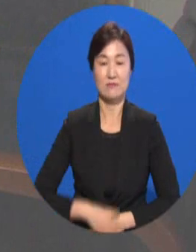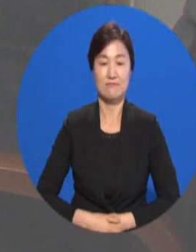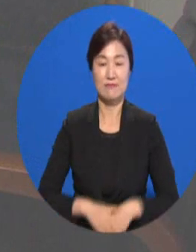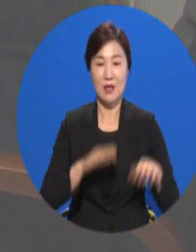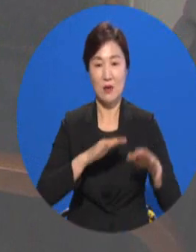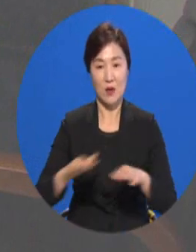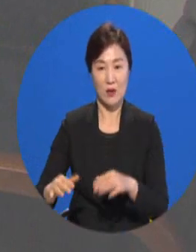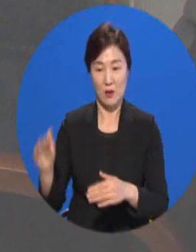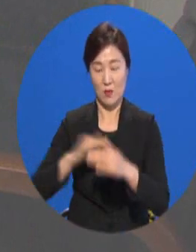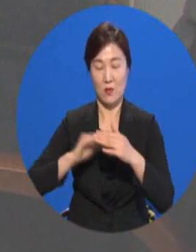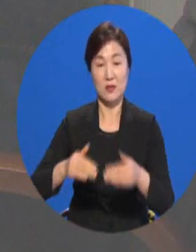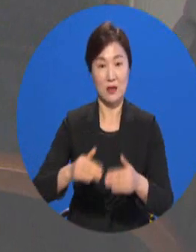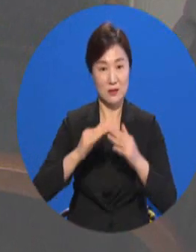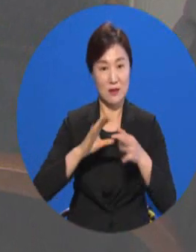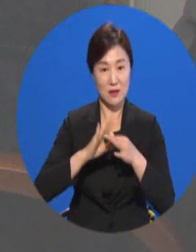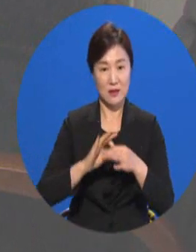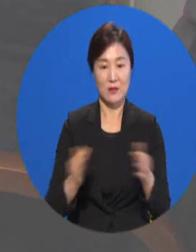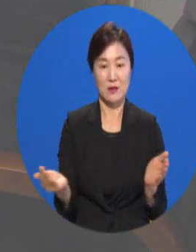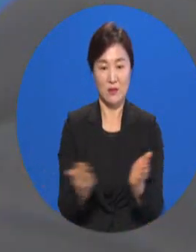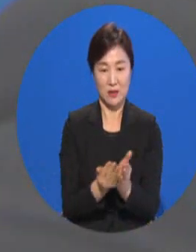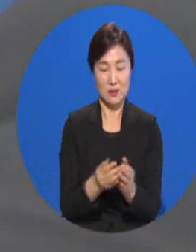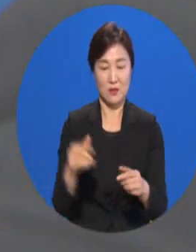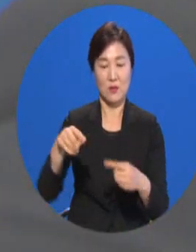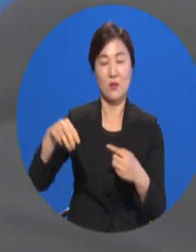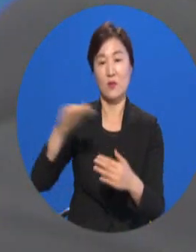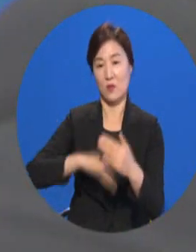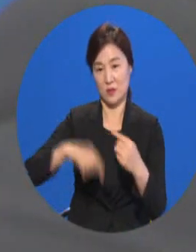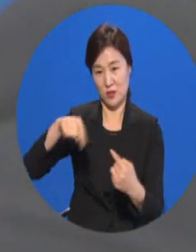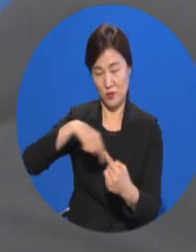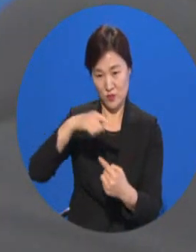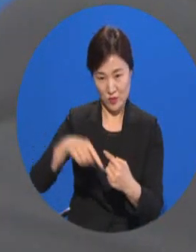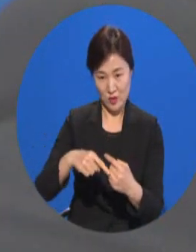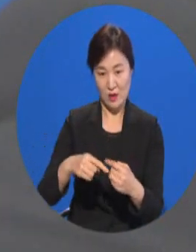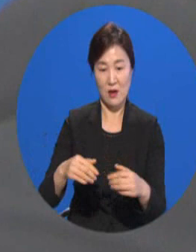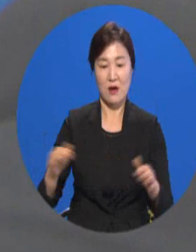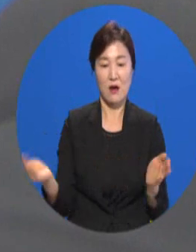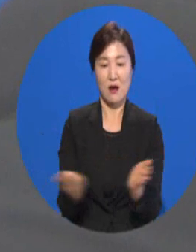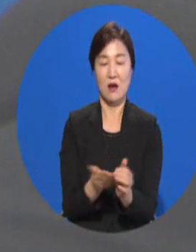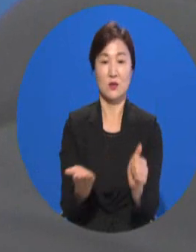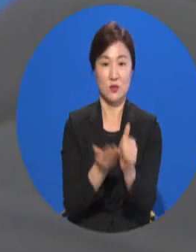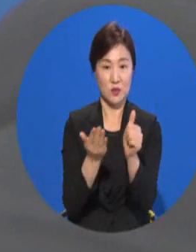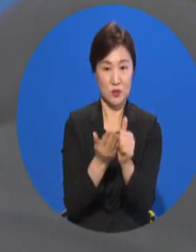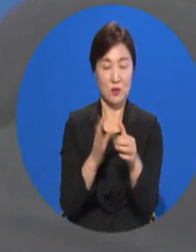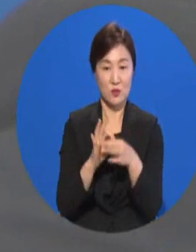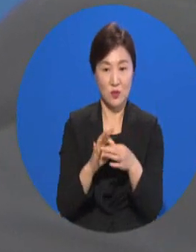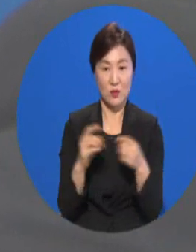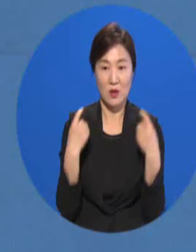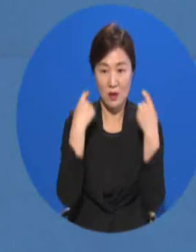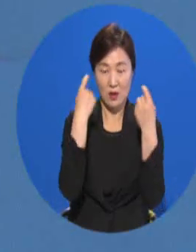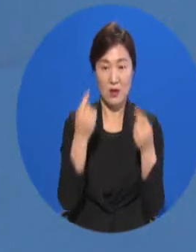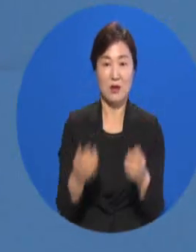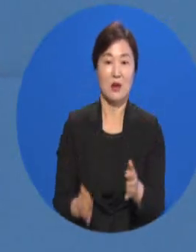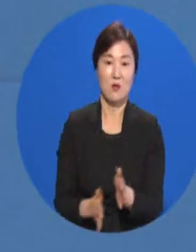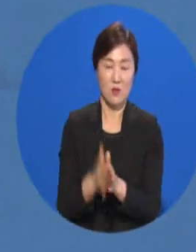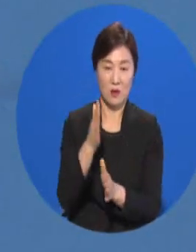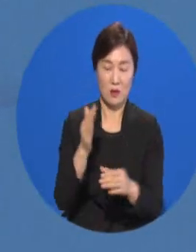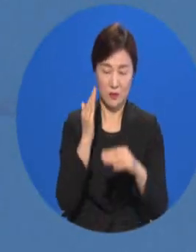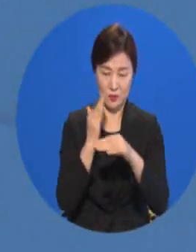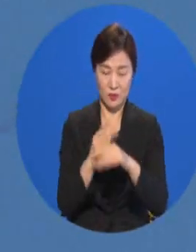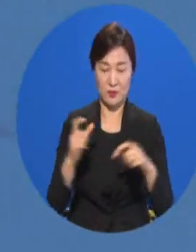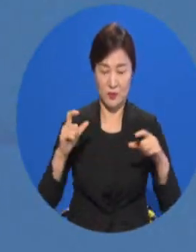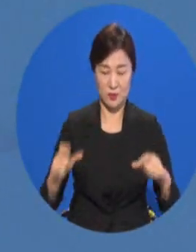한국해양관광공사 설립과 여객선 공영제 도입, 여수항 육성 등을 토대로 여수를 해양관광, 해상물류의